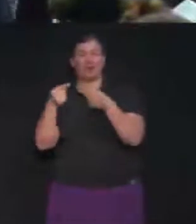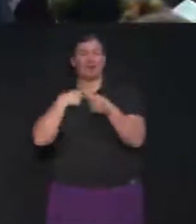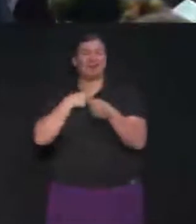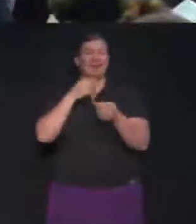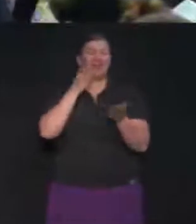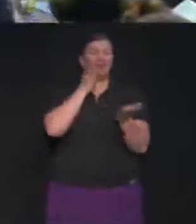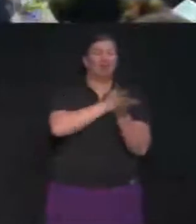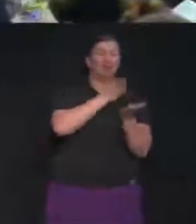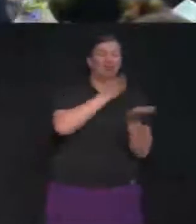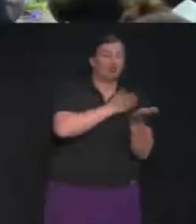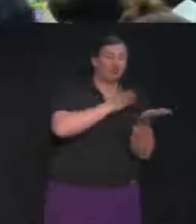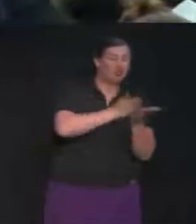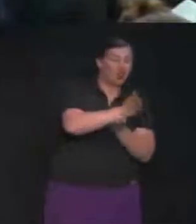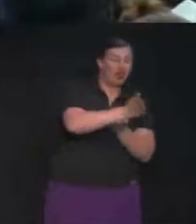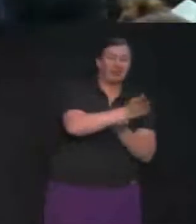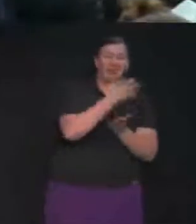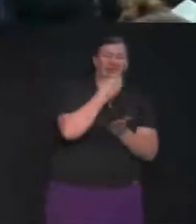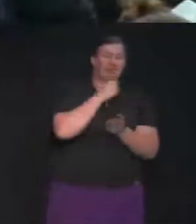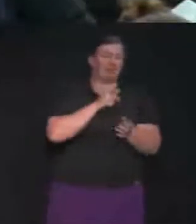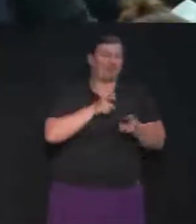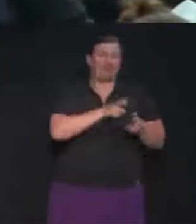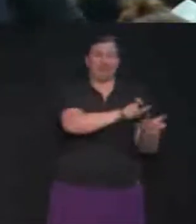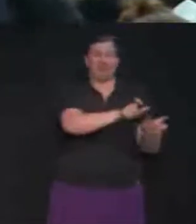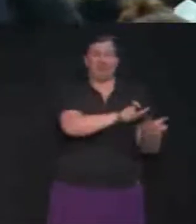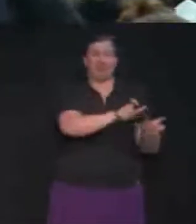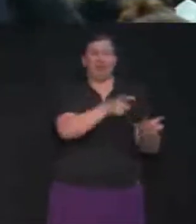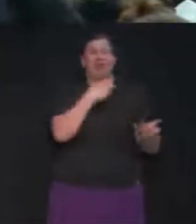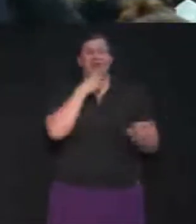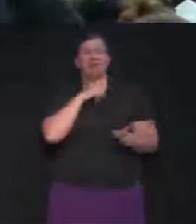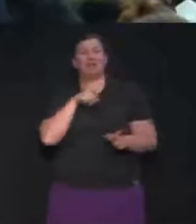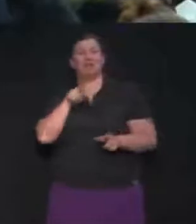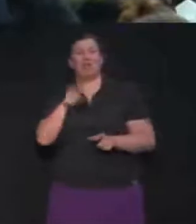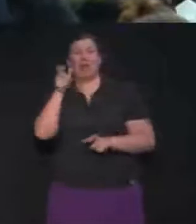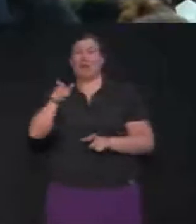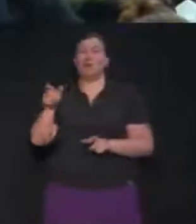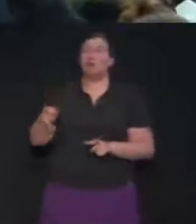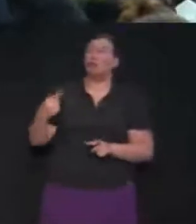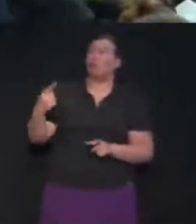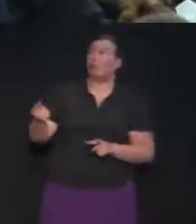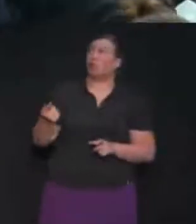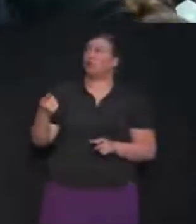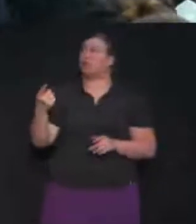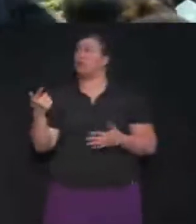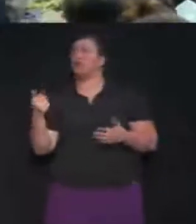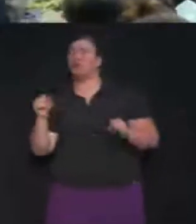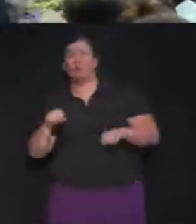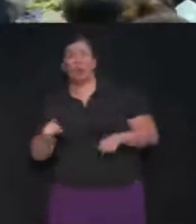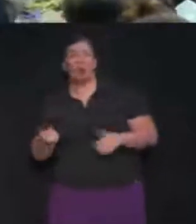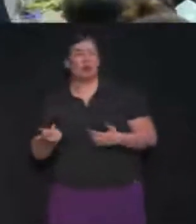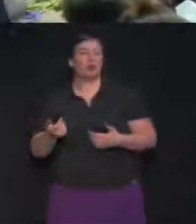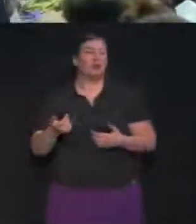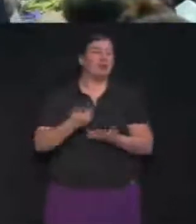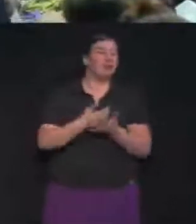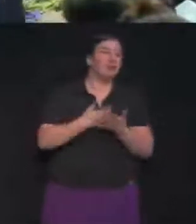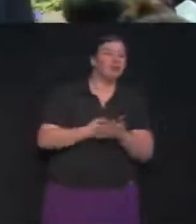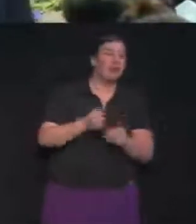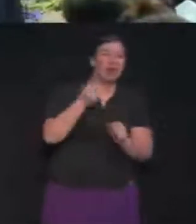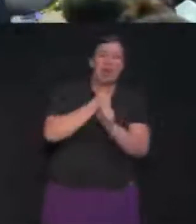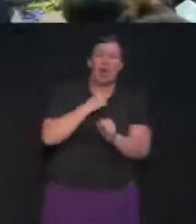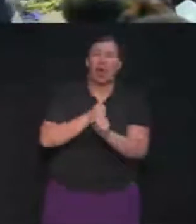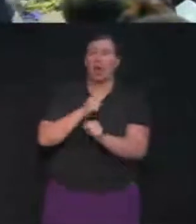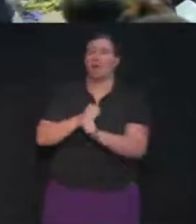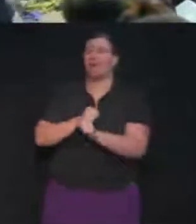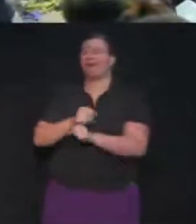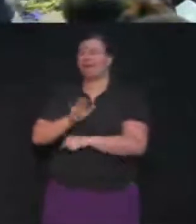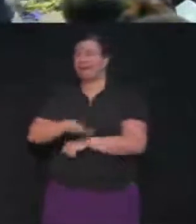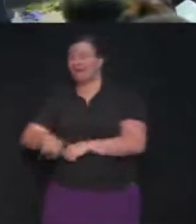25 seven ich möchte das auch die Leute mitbestimmen können die vielleicht arbeiten müssen Kinder erziehen alte pflegen oder sonst irgendwas machen müssen und